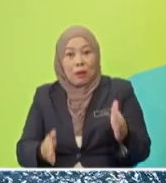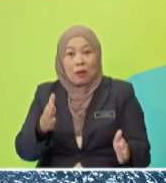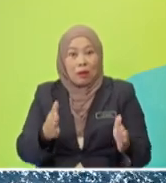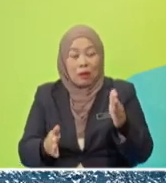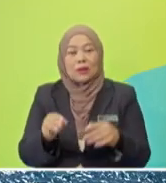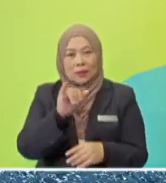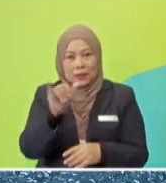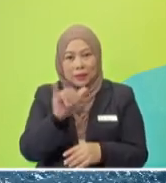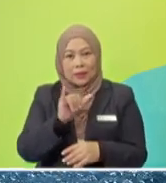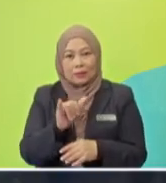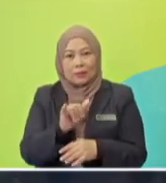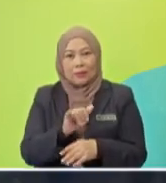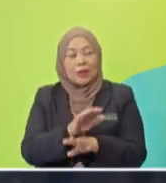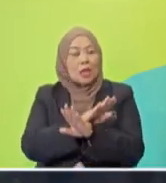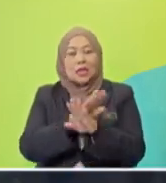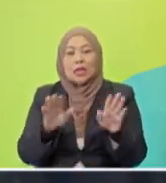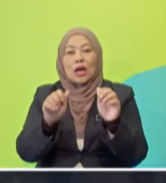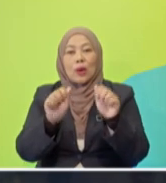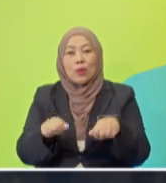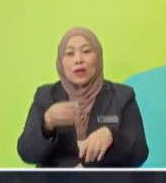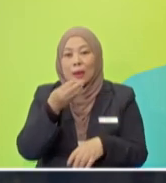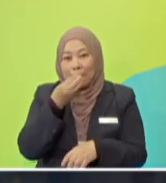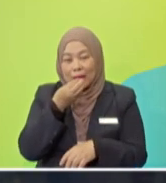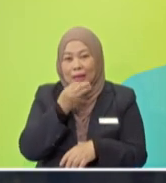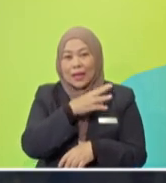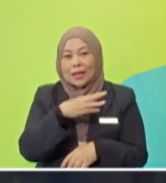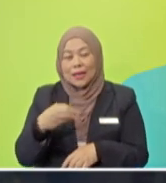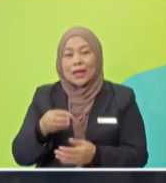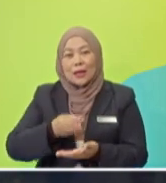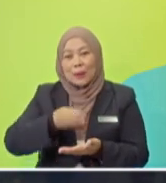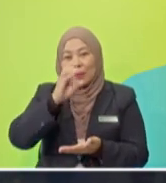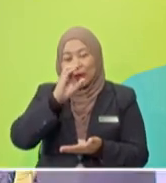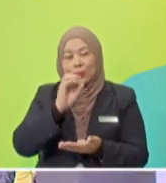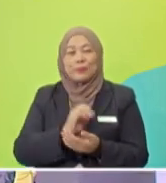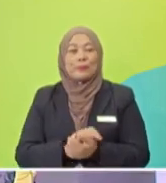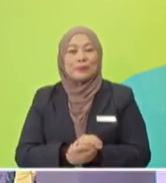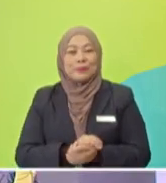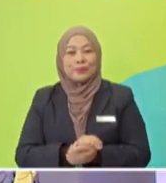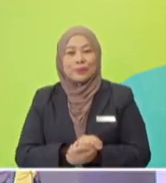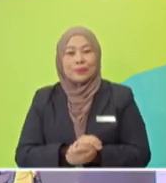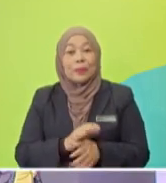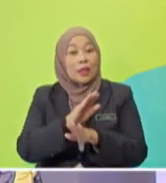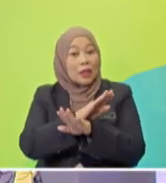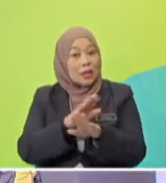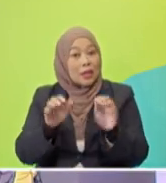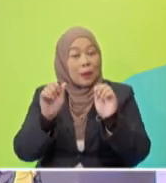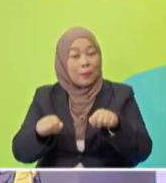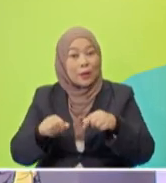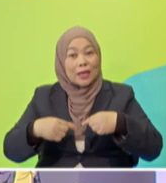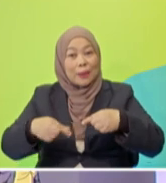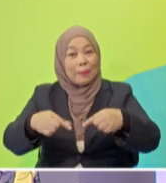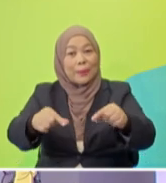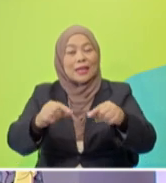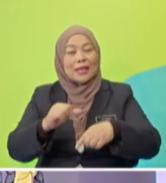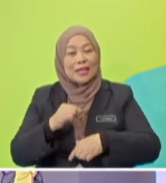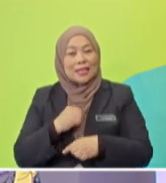ciri-ciri benda buka hidup tidak boleh makan dan minum seterusnya tidak boleh bergerak sendiri macan